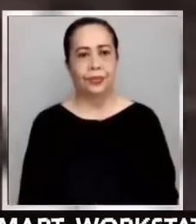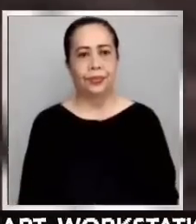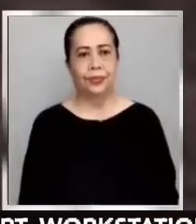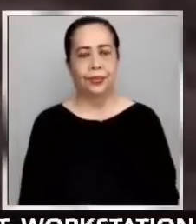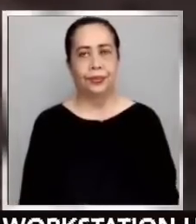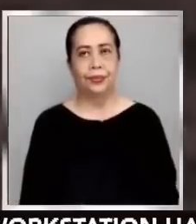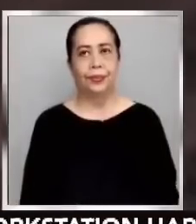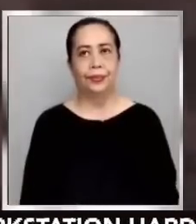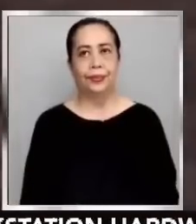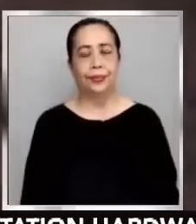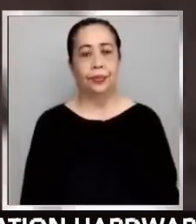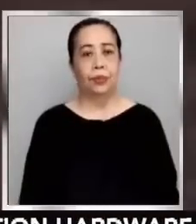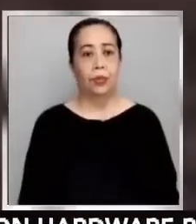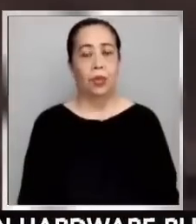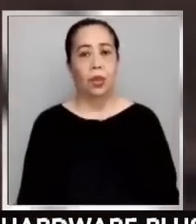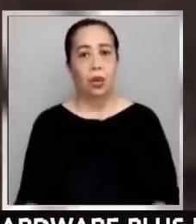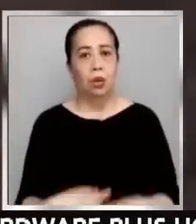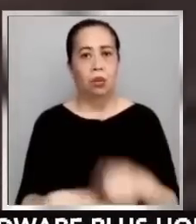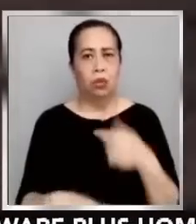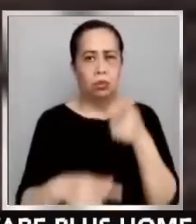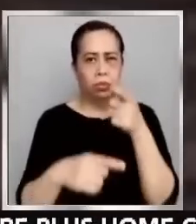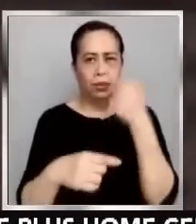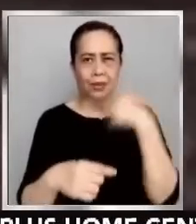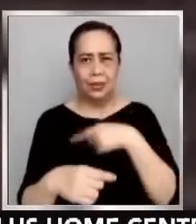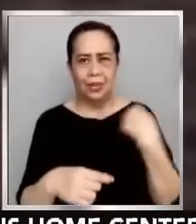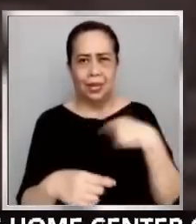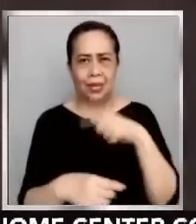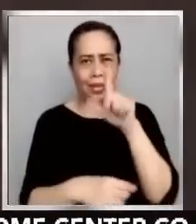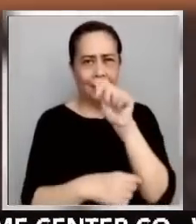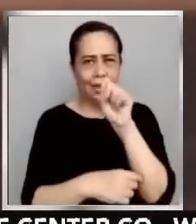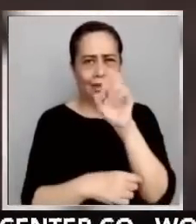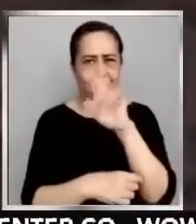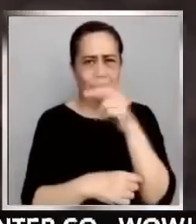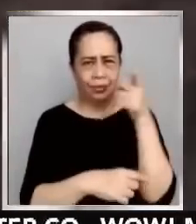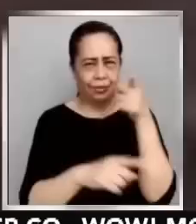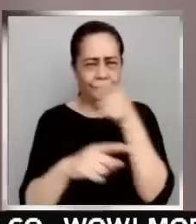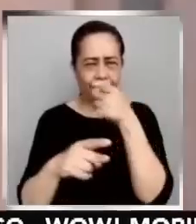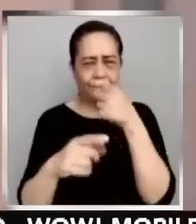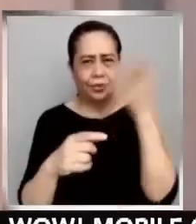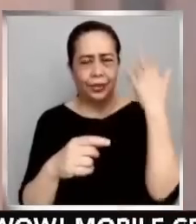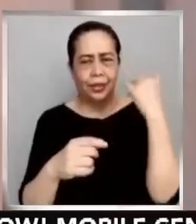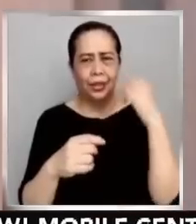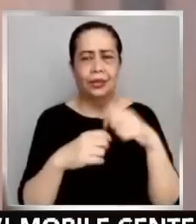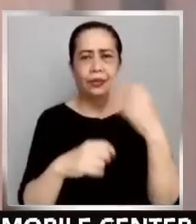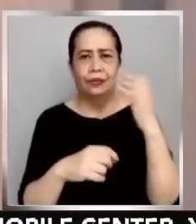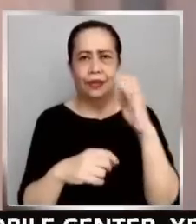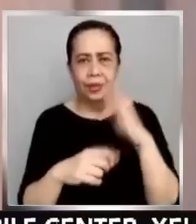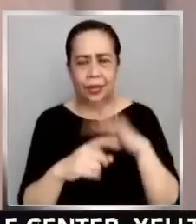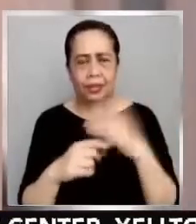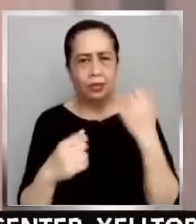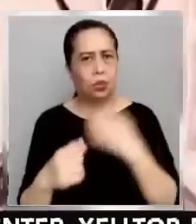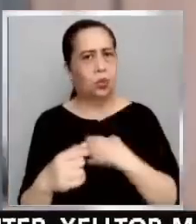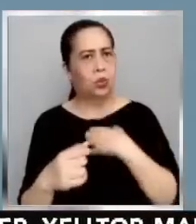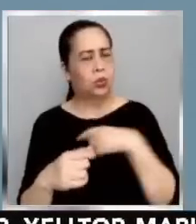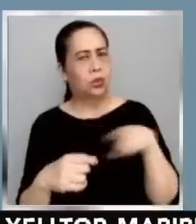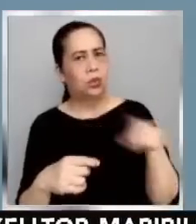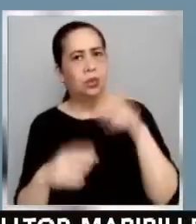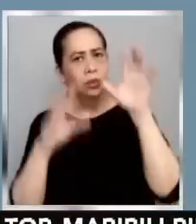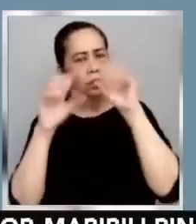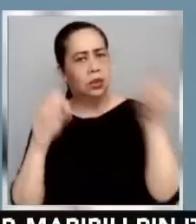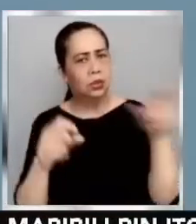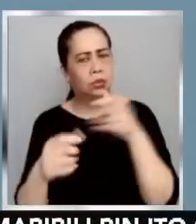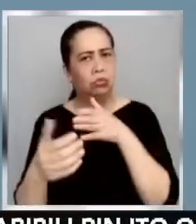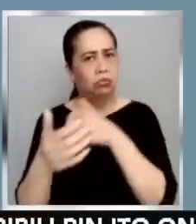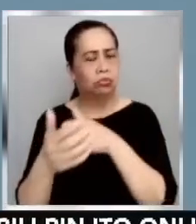Mula sa panunutok ng China ng laser sa ating Coast Guard nitong Pebrero na inalmahan mismo ng Pangulo hanggang sa